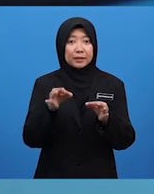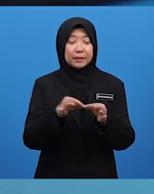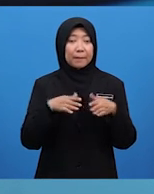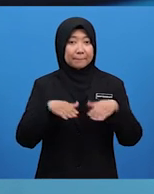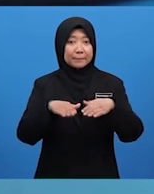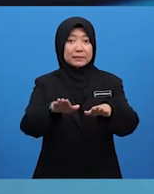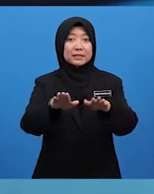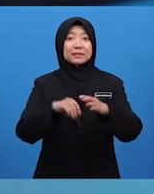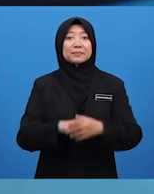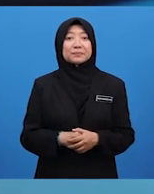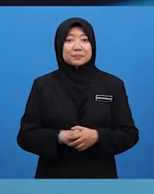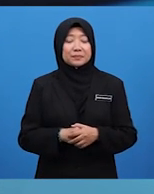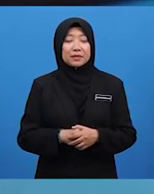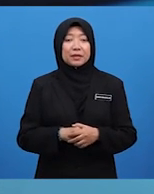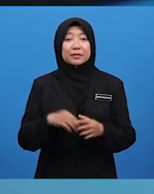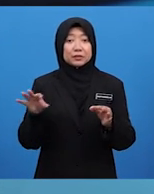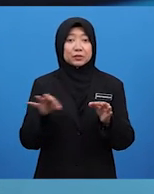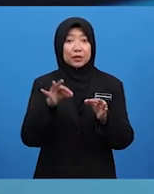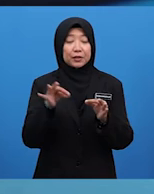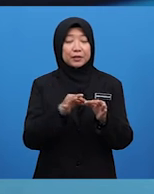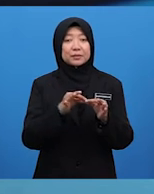jahit mesin,